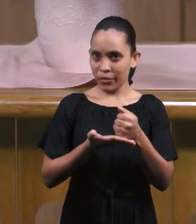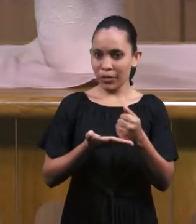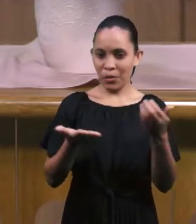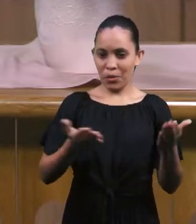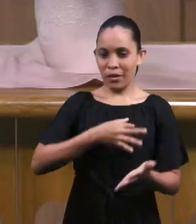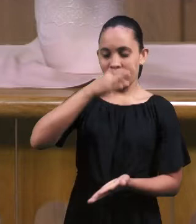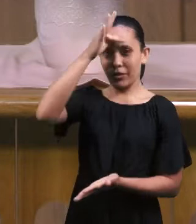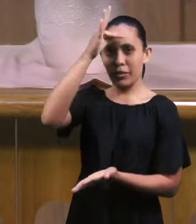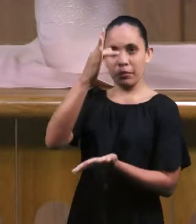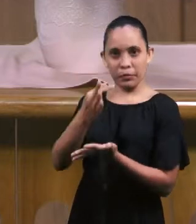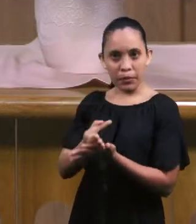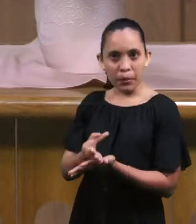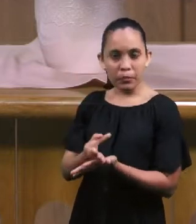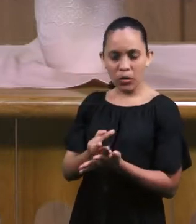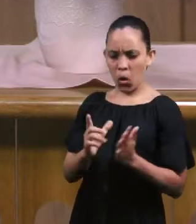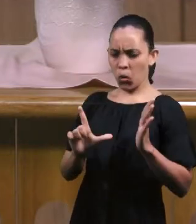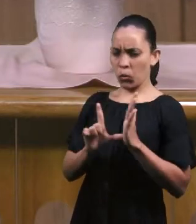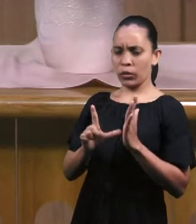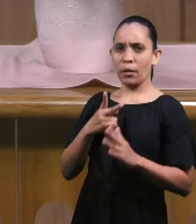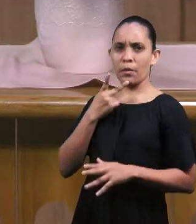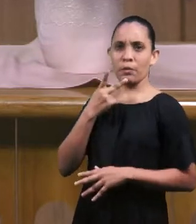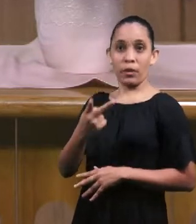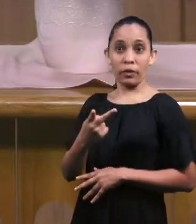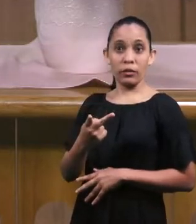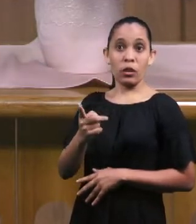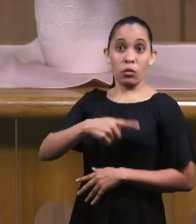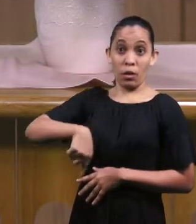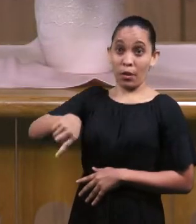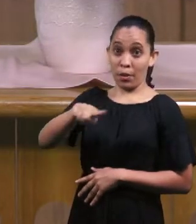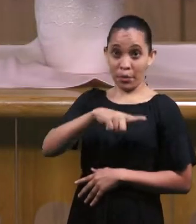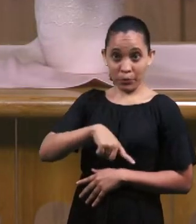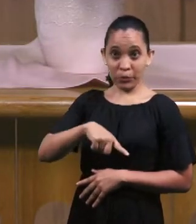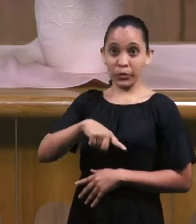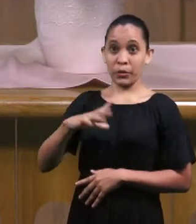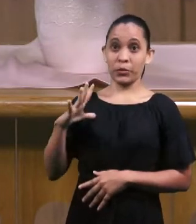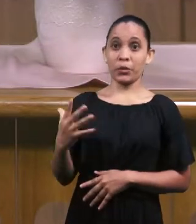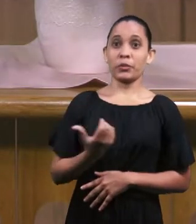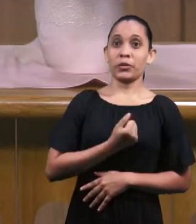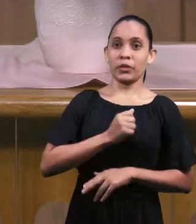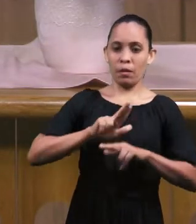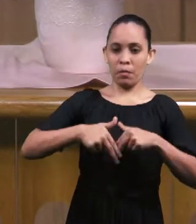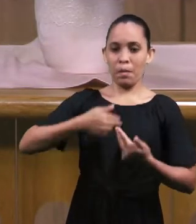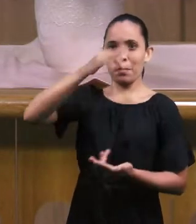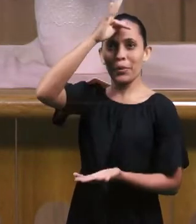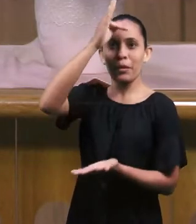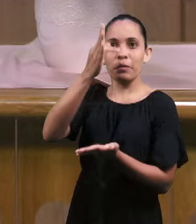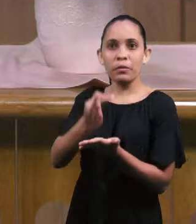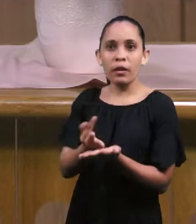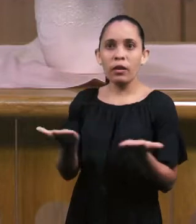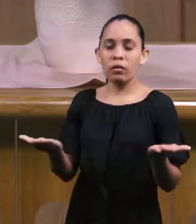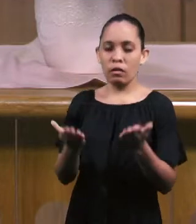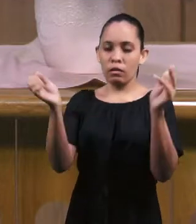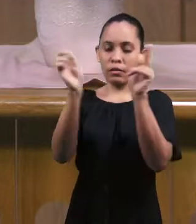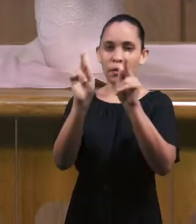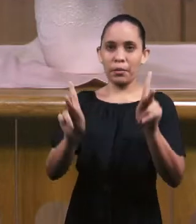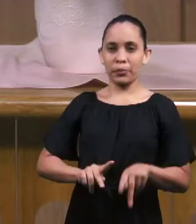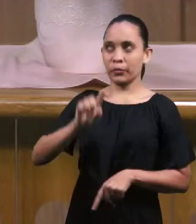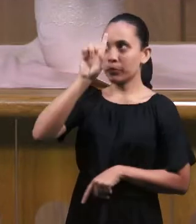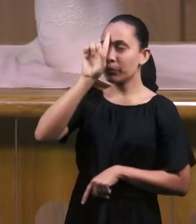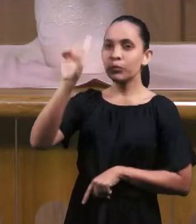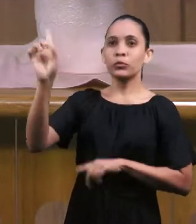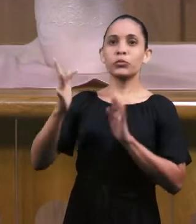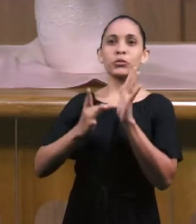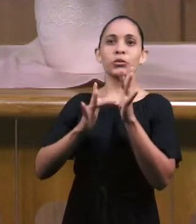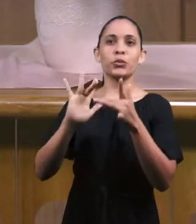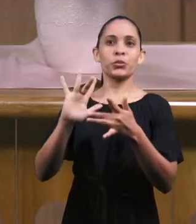foi. Et le texte a dit, justifiés donc par la foi, nous avons la paix avec Dieu par le moyen de notre Seigneur et Sauveur